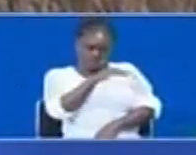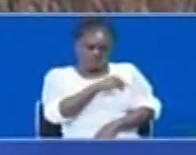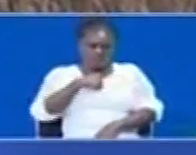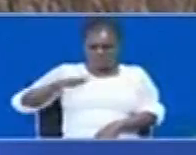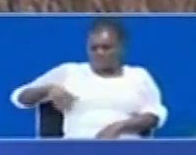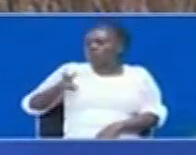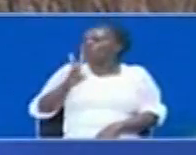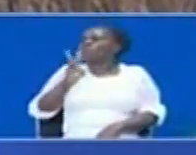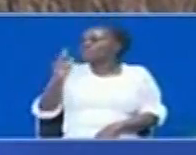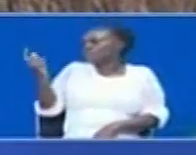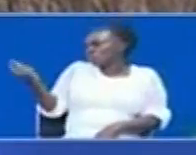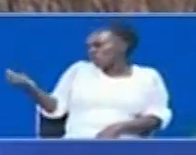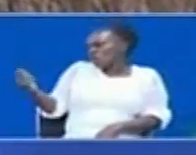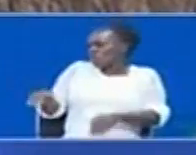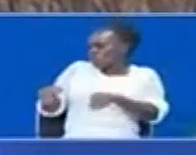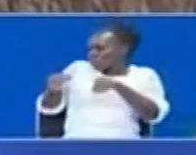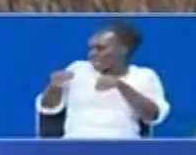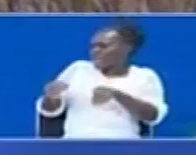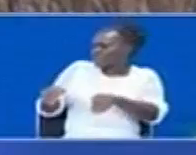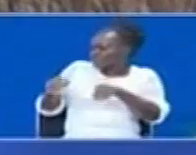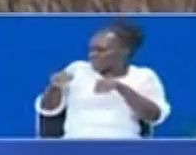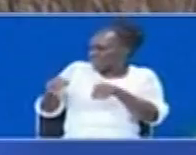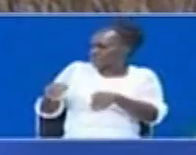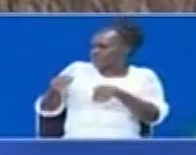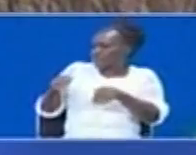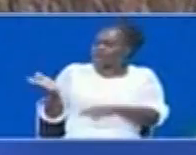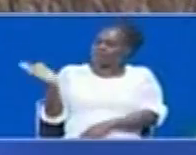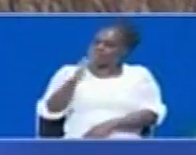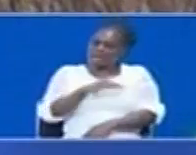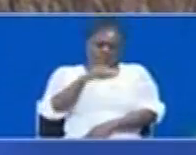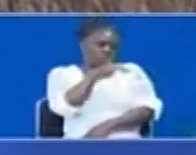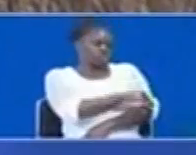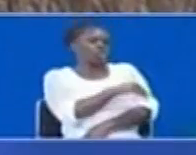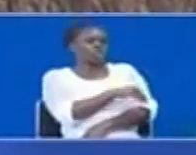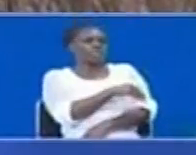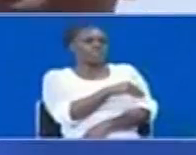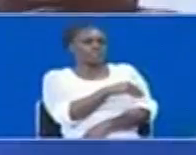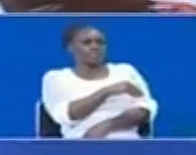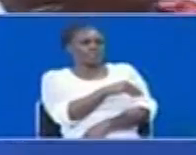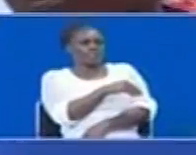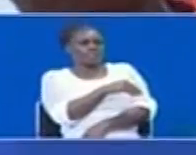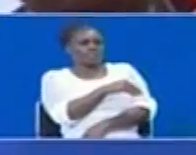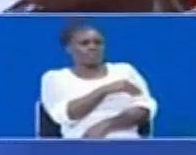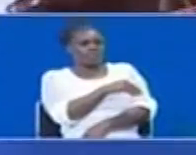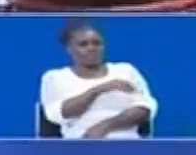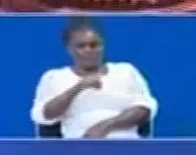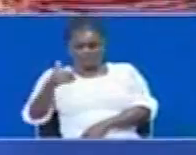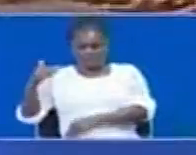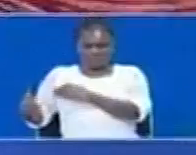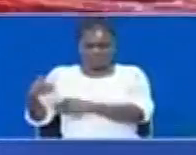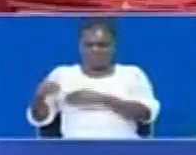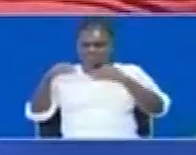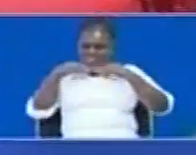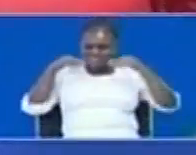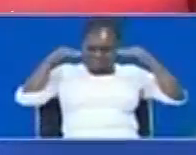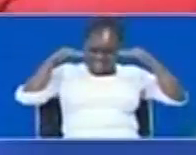sababu maji ni kidogo, anaongoja ingie kwa kisima. So anafika hapa jioni wakati mwingine. Majirani zake wakionekana kutabasamu